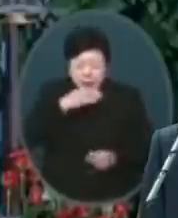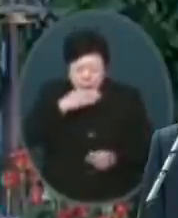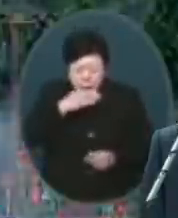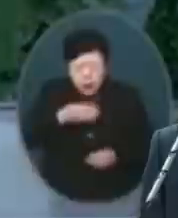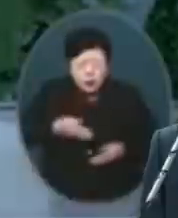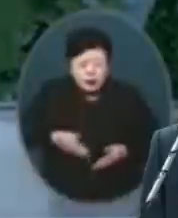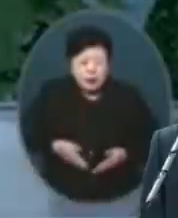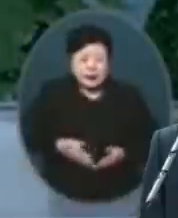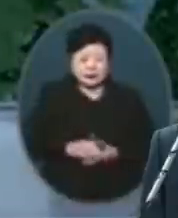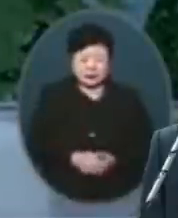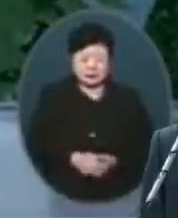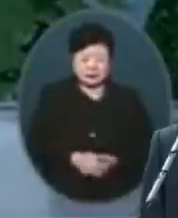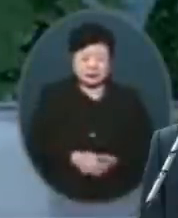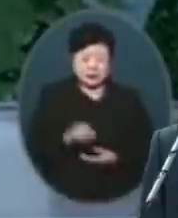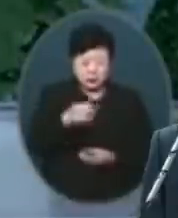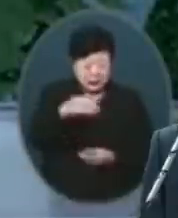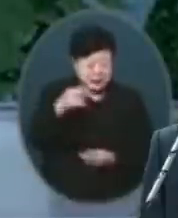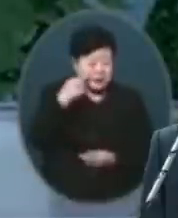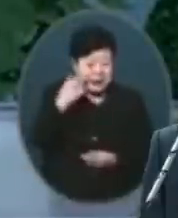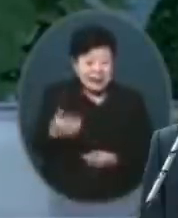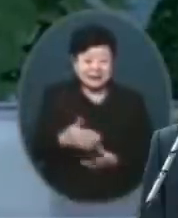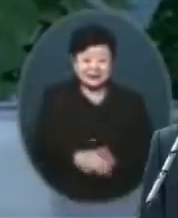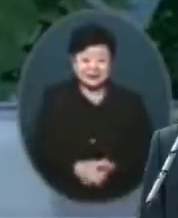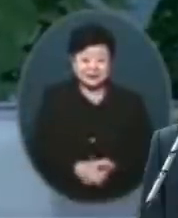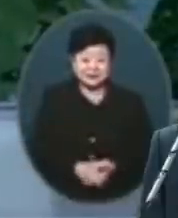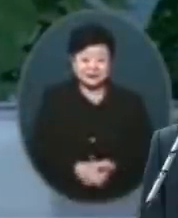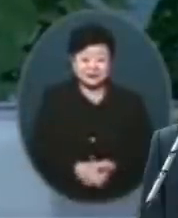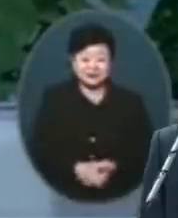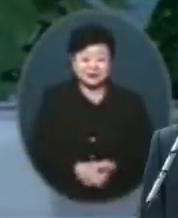태어난 것도 아닌 저들은 어디를 가야 되는 것이죠?